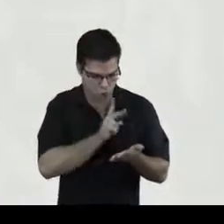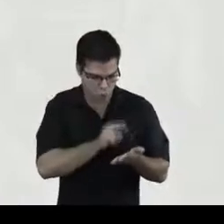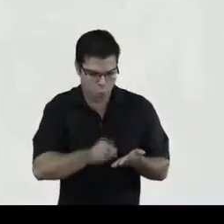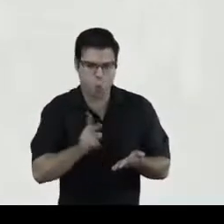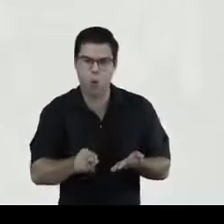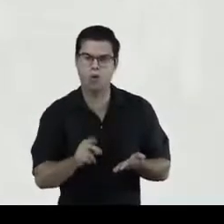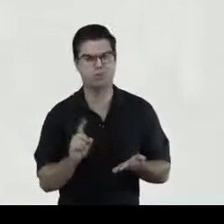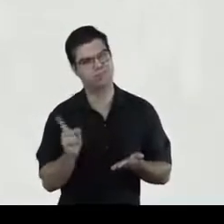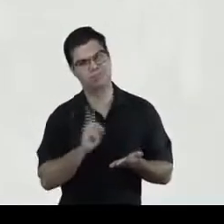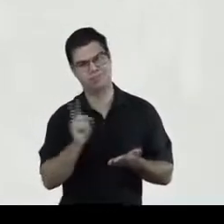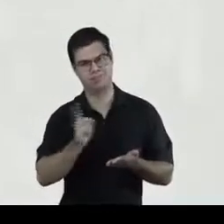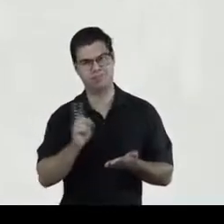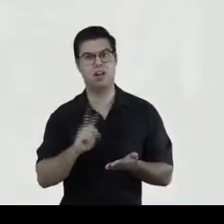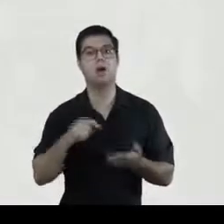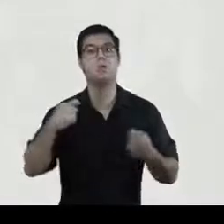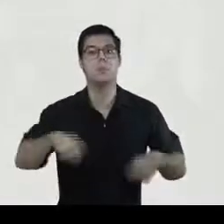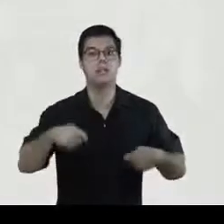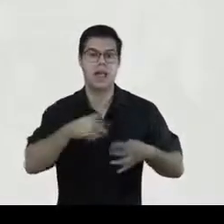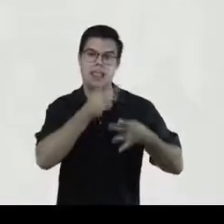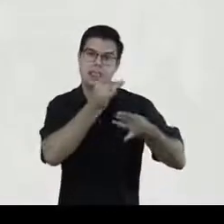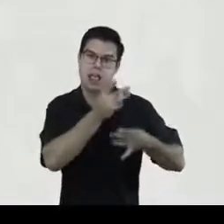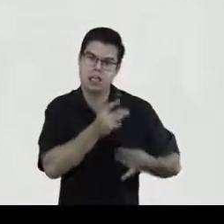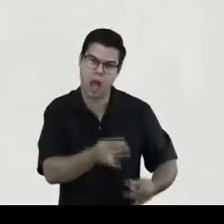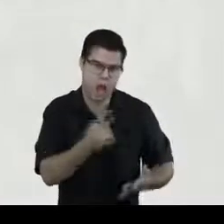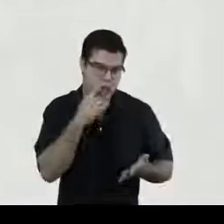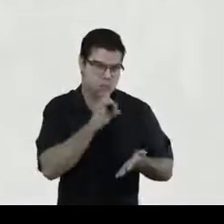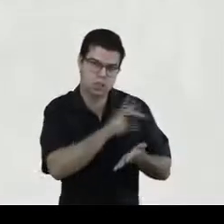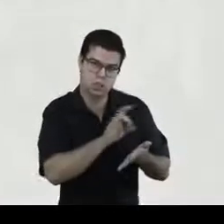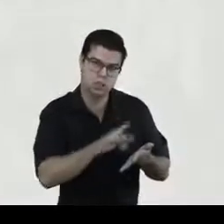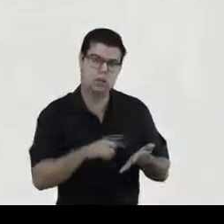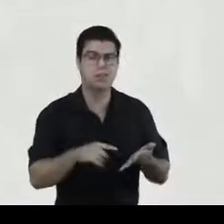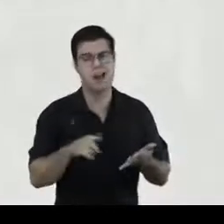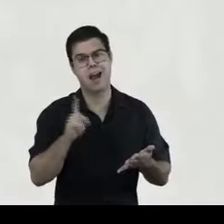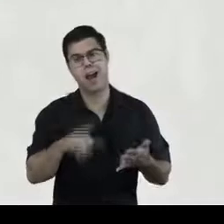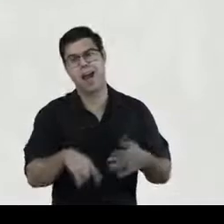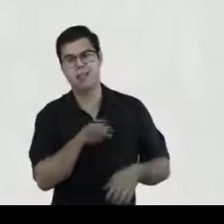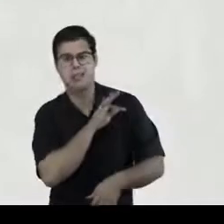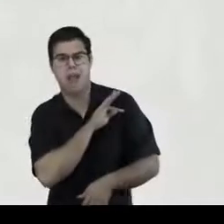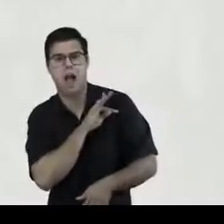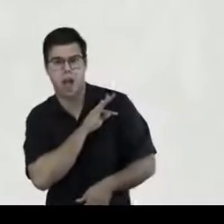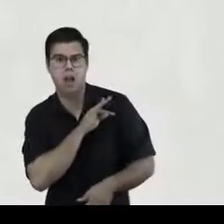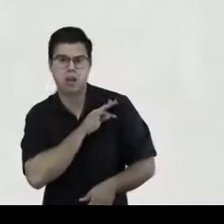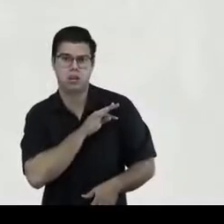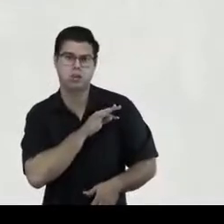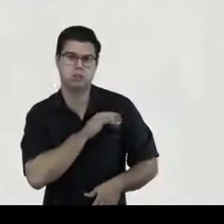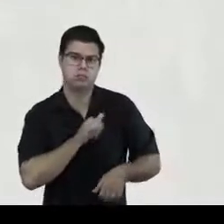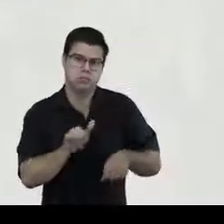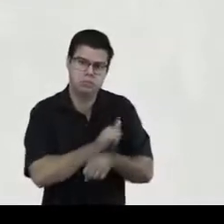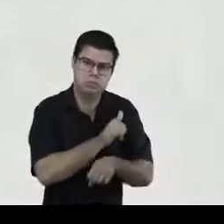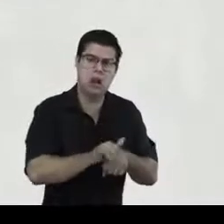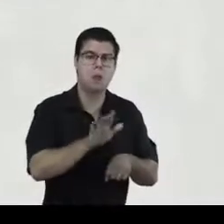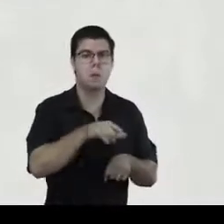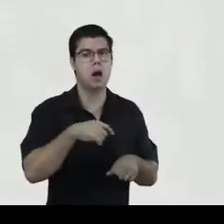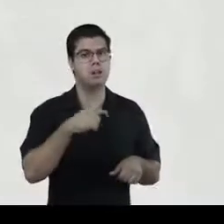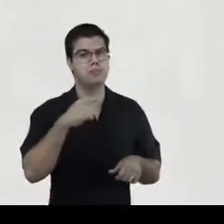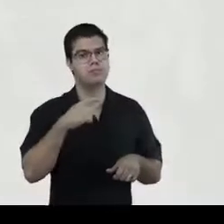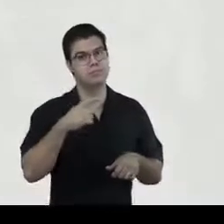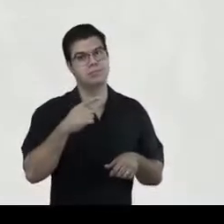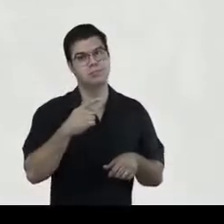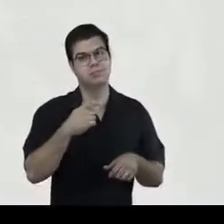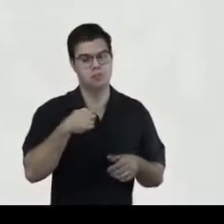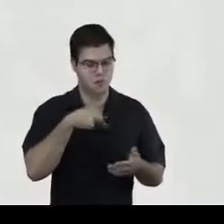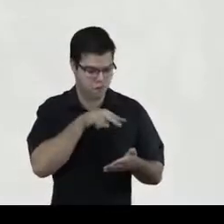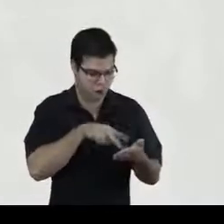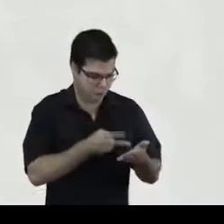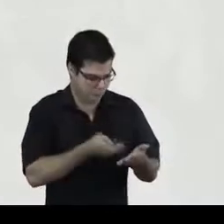das ist jetzt ein bisschen technisch, aber vielleicht eine ganz interessante Fußnote. Es hat sich herausgestellt, dass man auch Dinge,